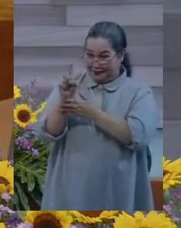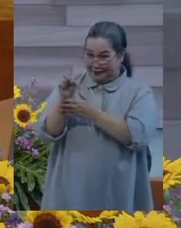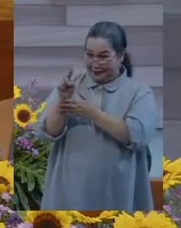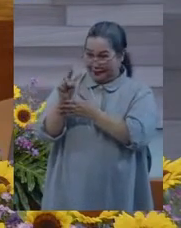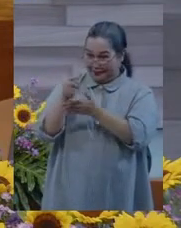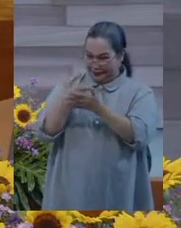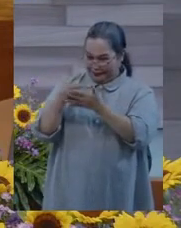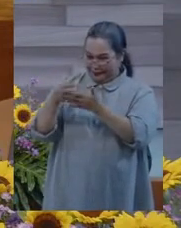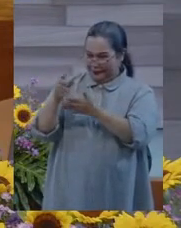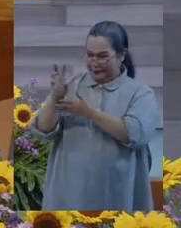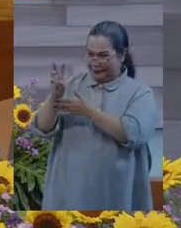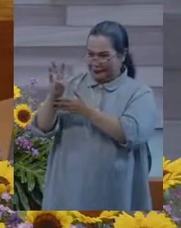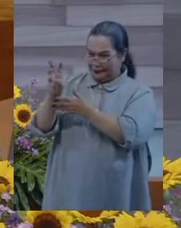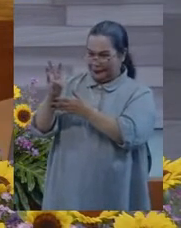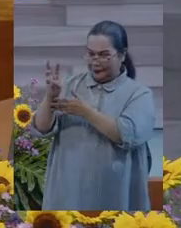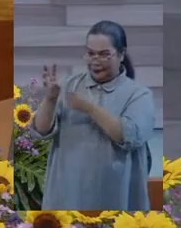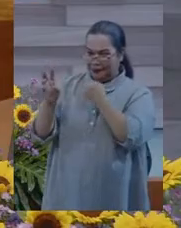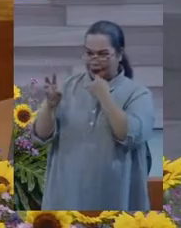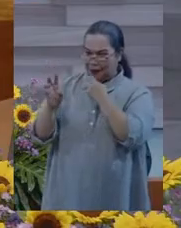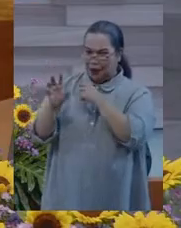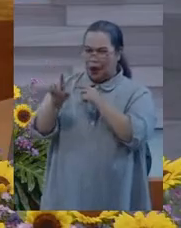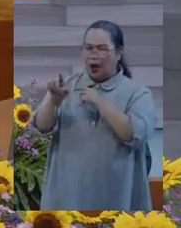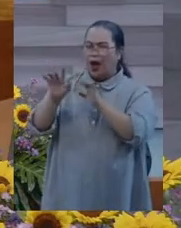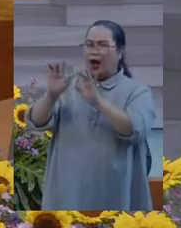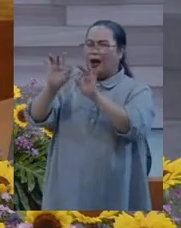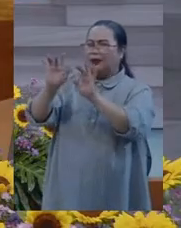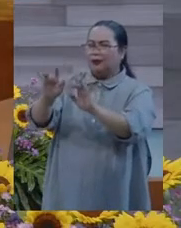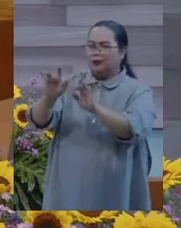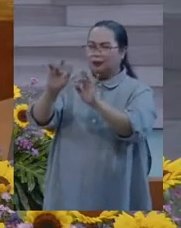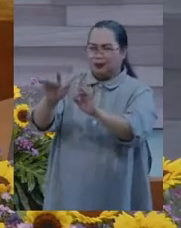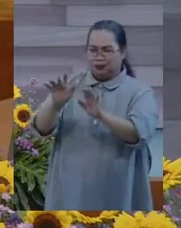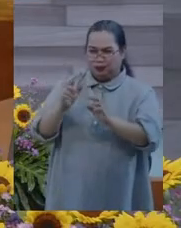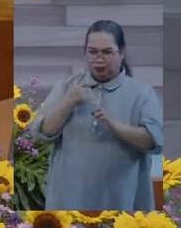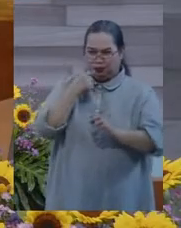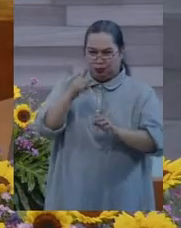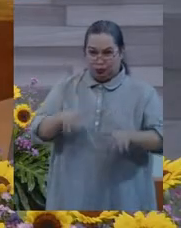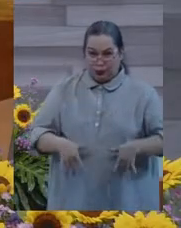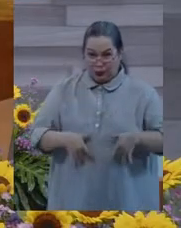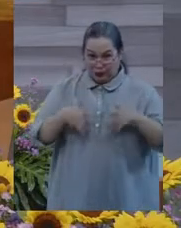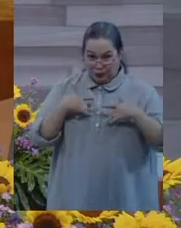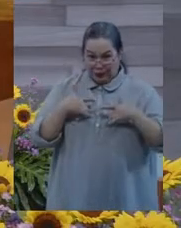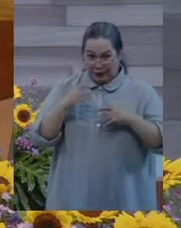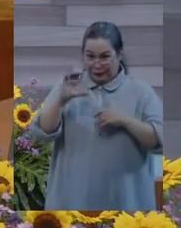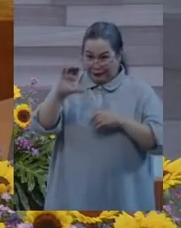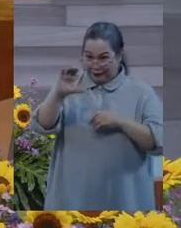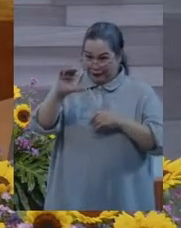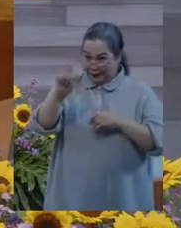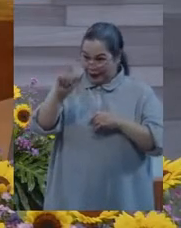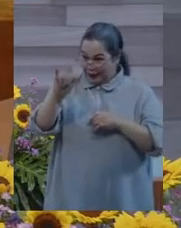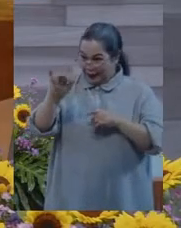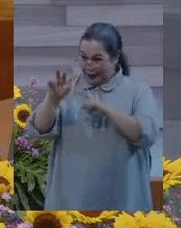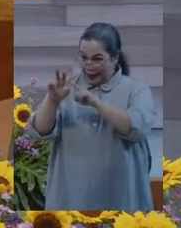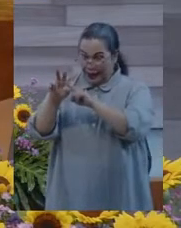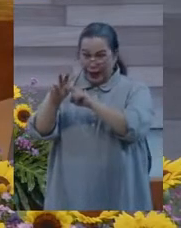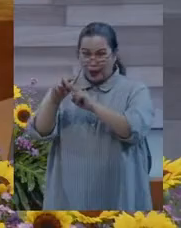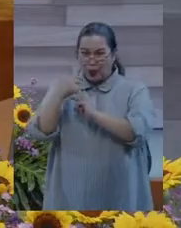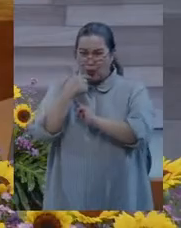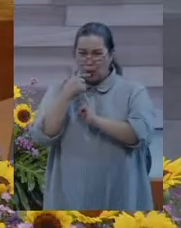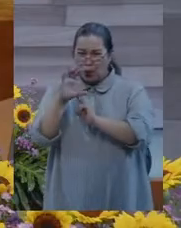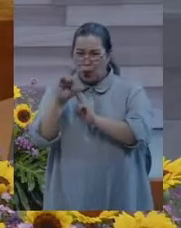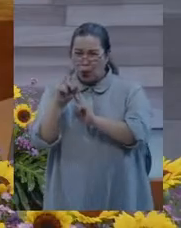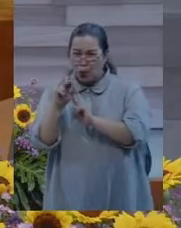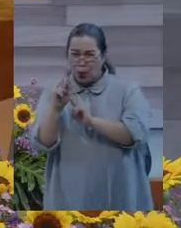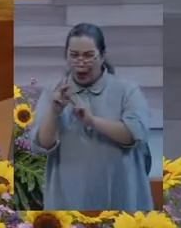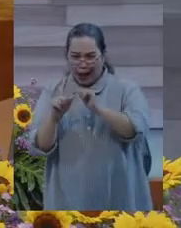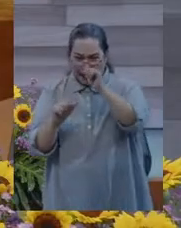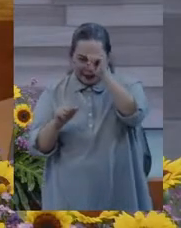verse 16. Woe to them, for they walked in the way of Cain and abandoned themselves